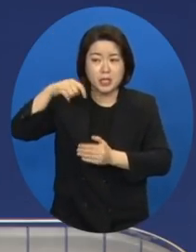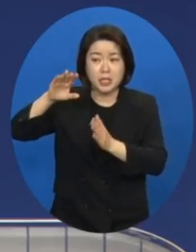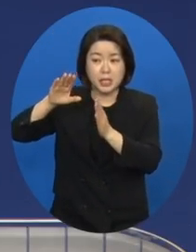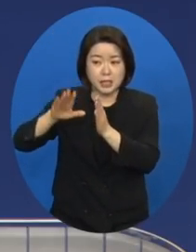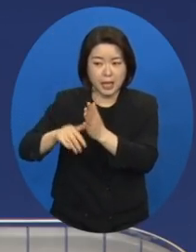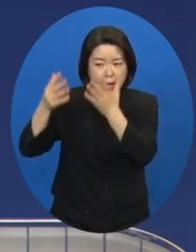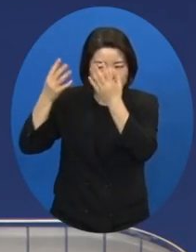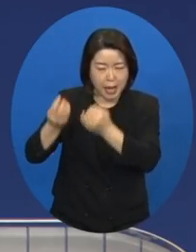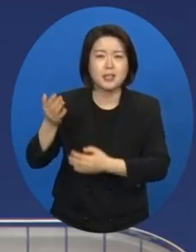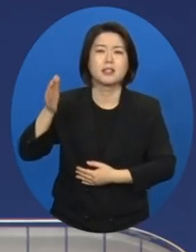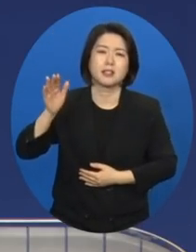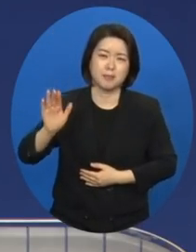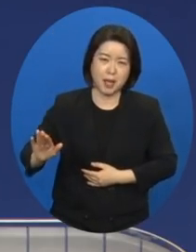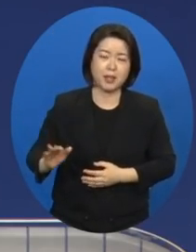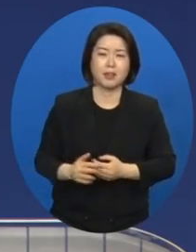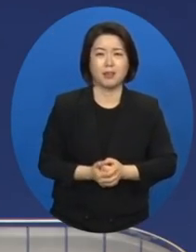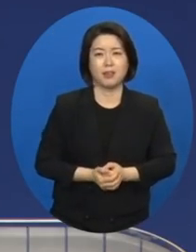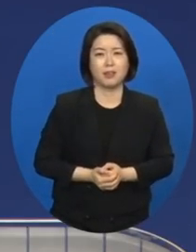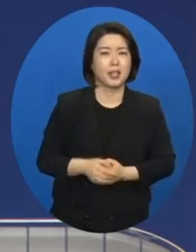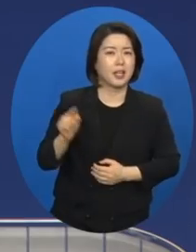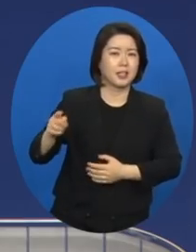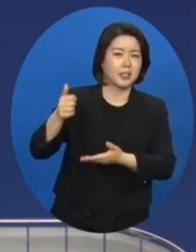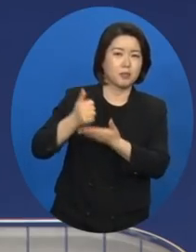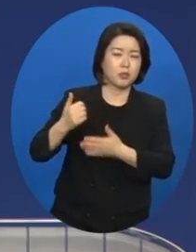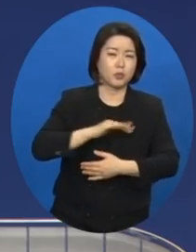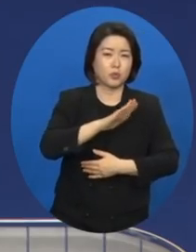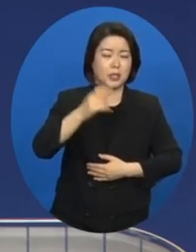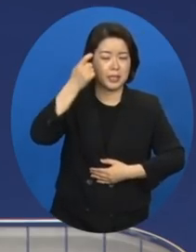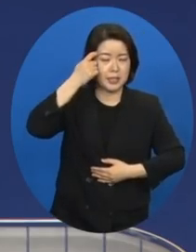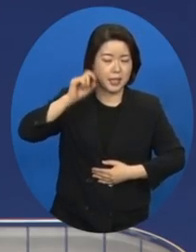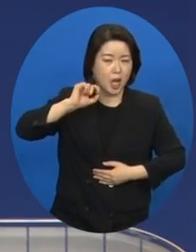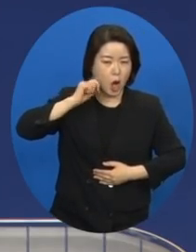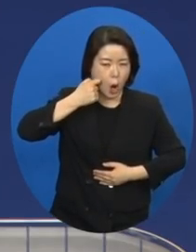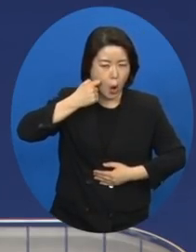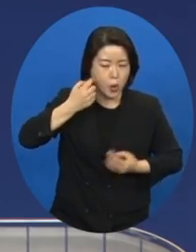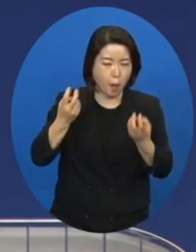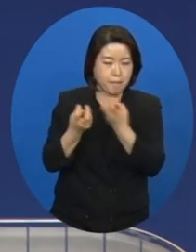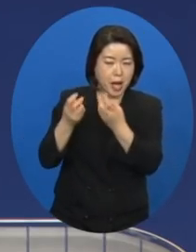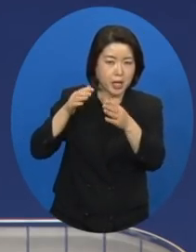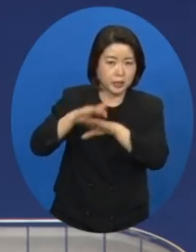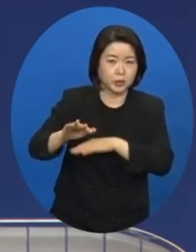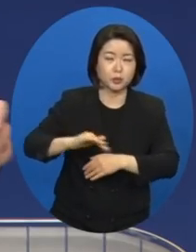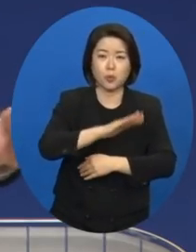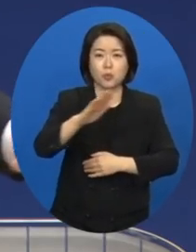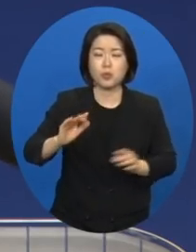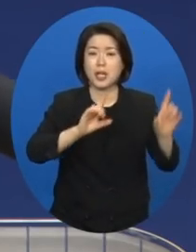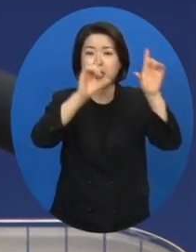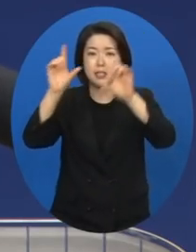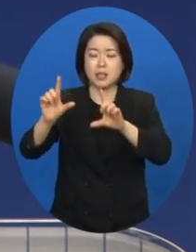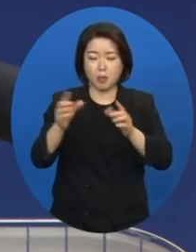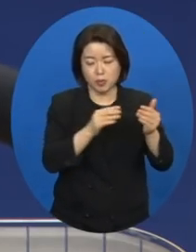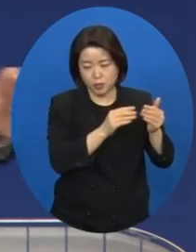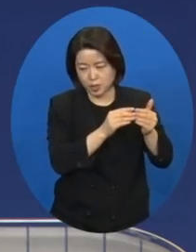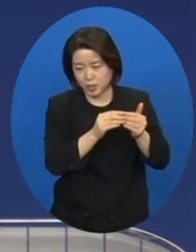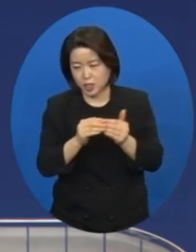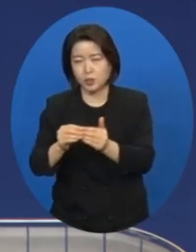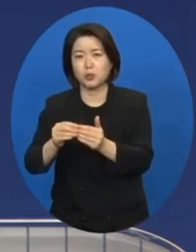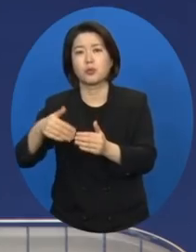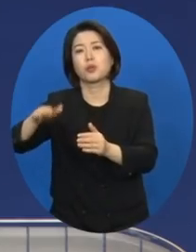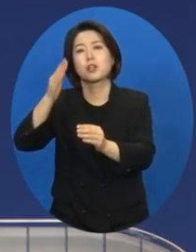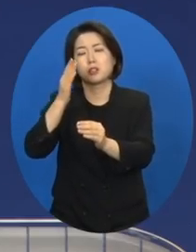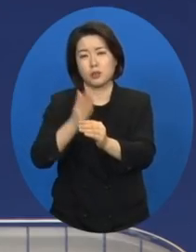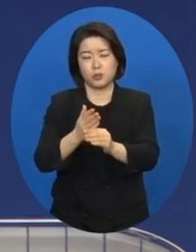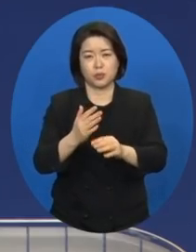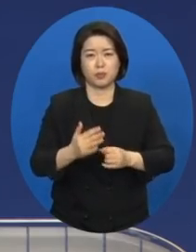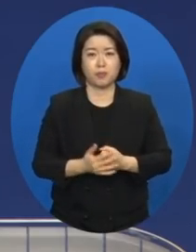많겠지만, 그러나 그분은 우리가 생각할 수 없는 방식으로 실제로 우리의 삶을 인도해 가신다는